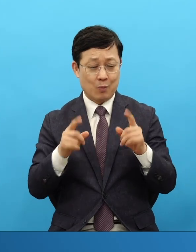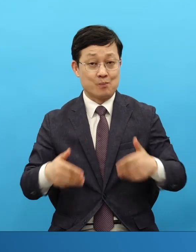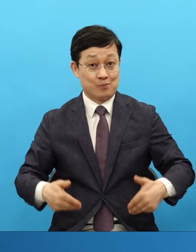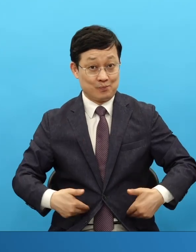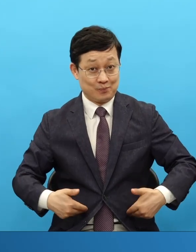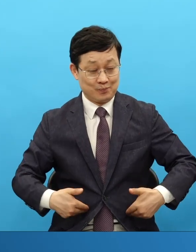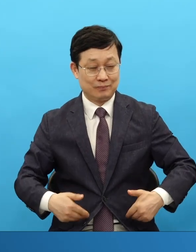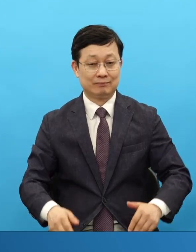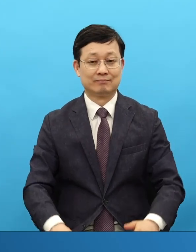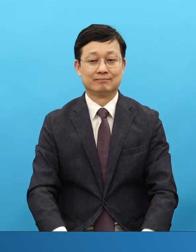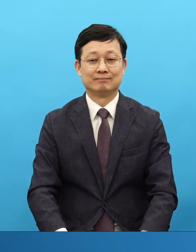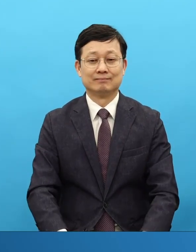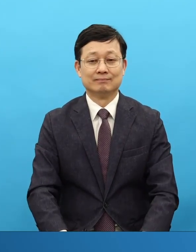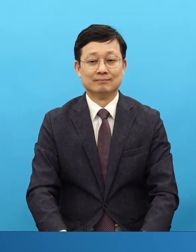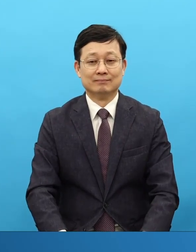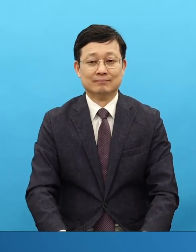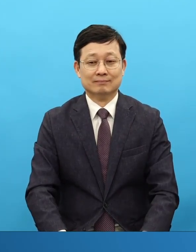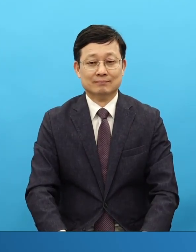이